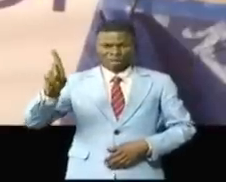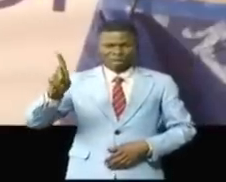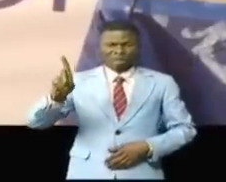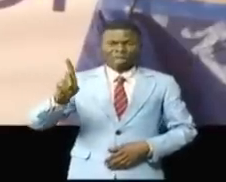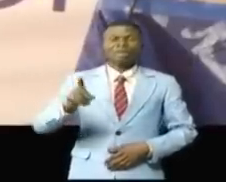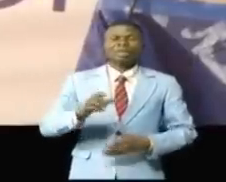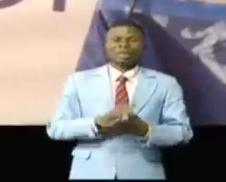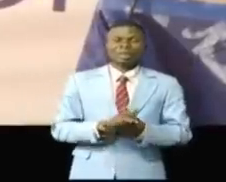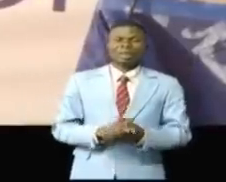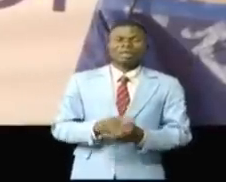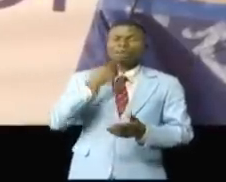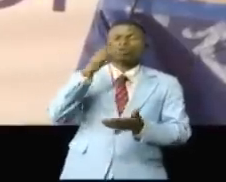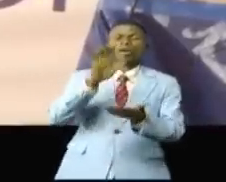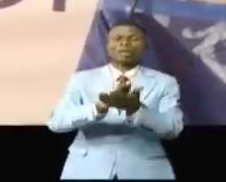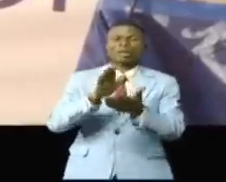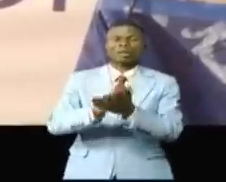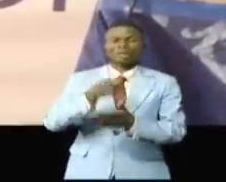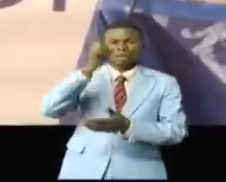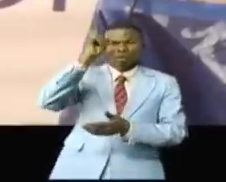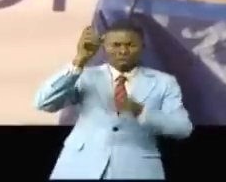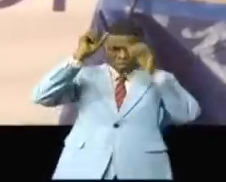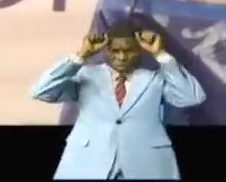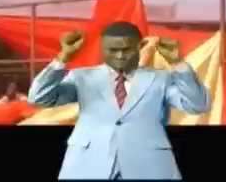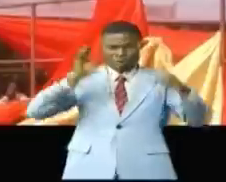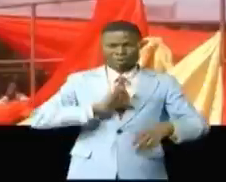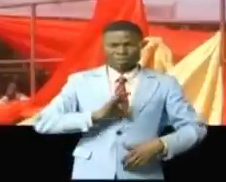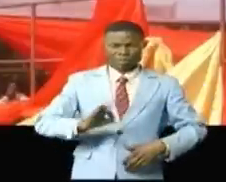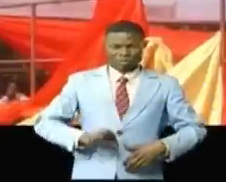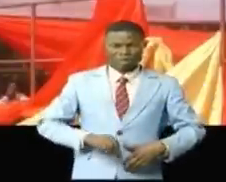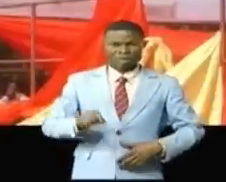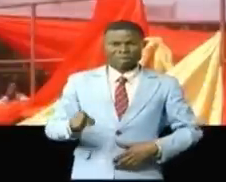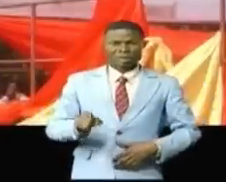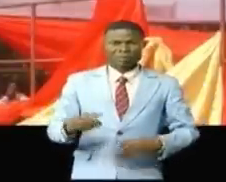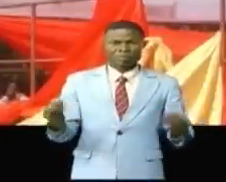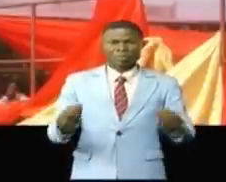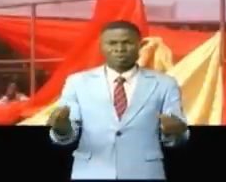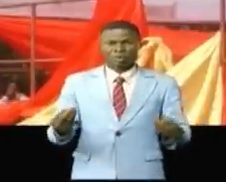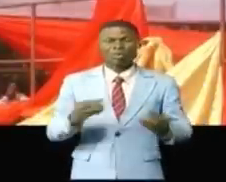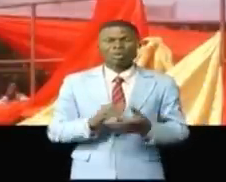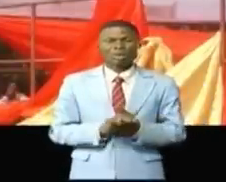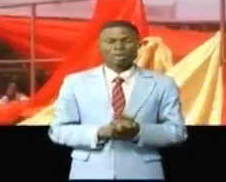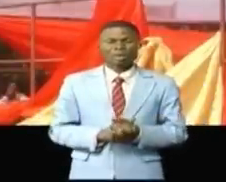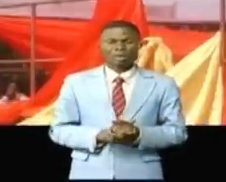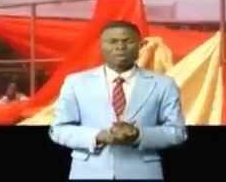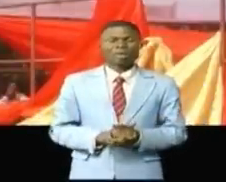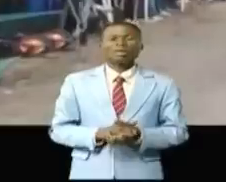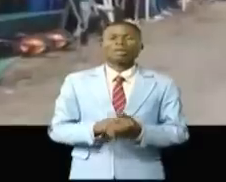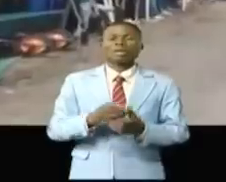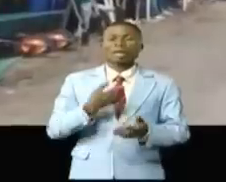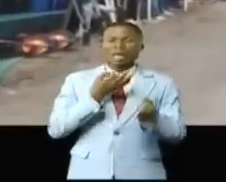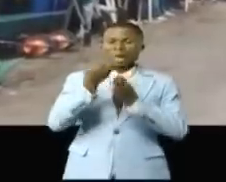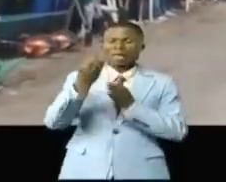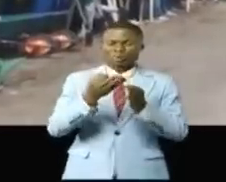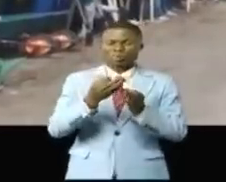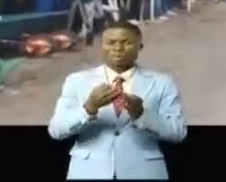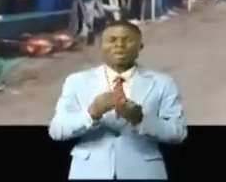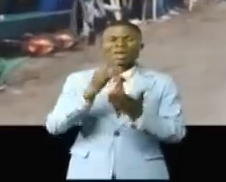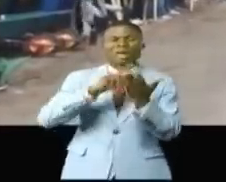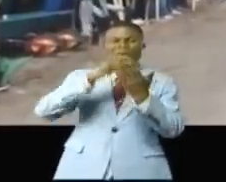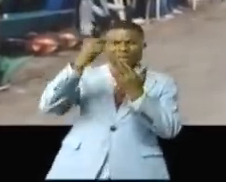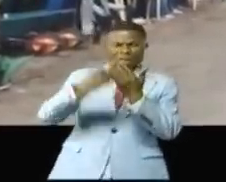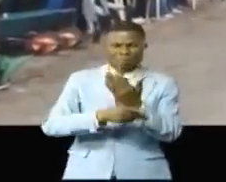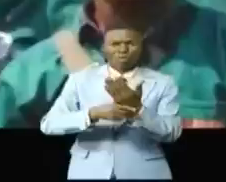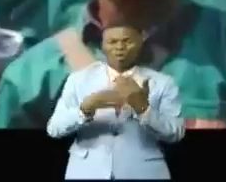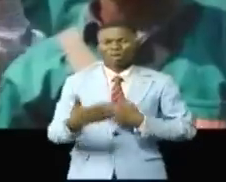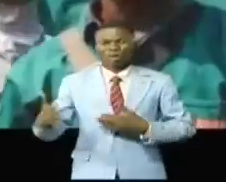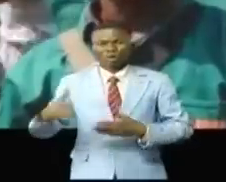rendu hommage au président de la République, Félix-Antoine Tshisekedi Tshilombo, a dressé la fiche technique des ouvrages